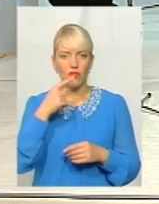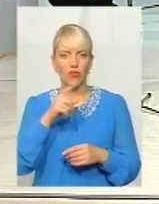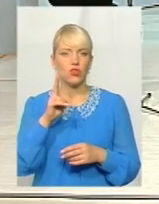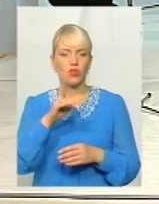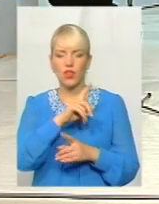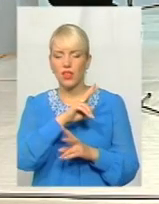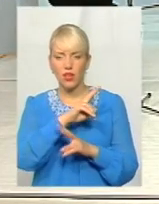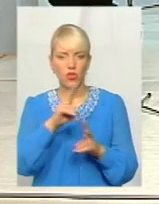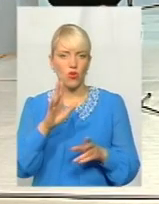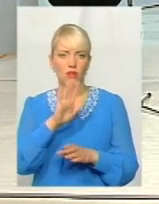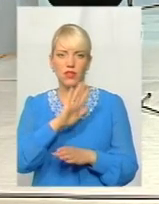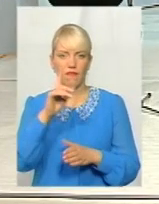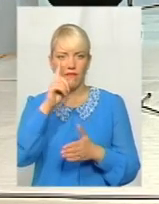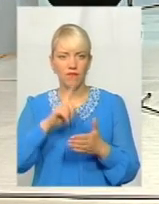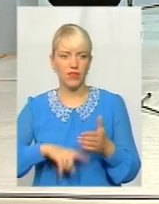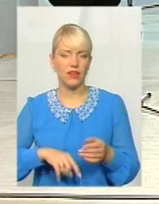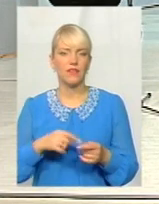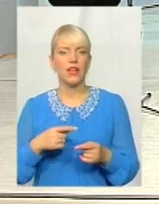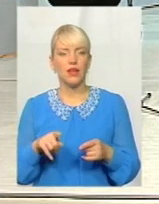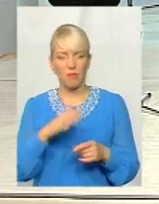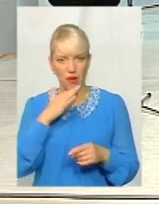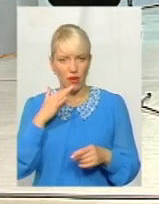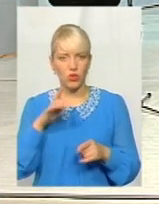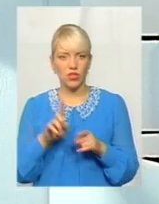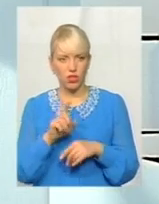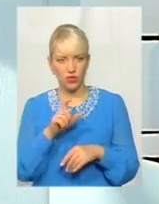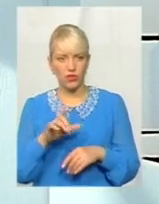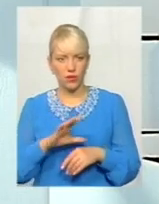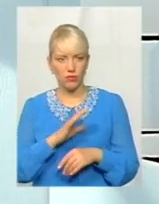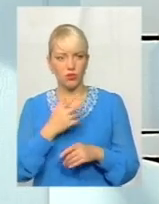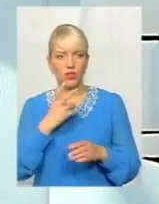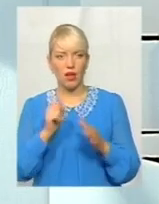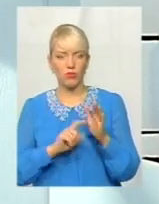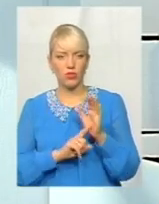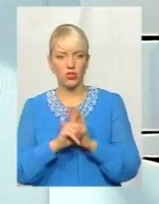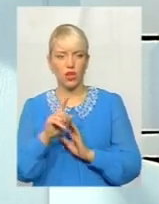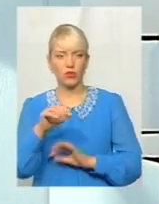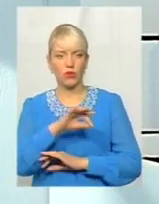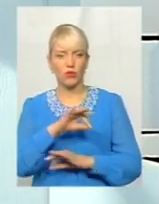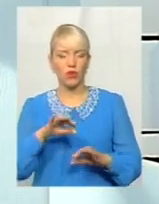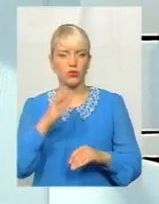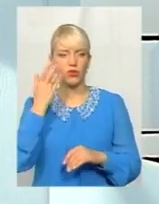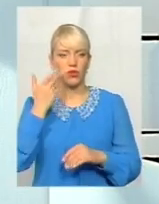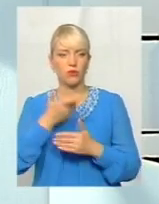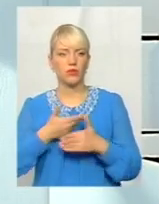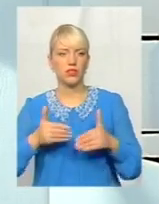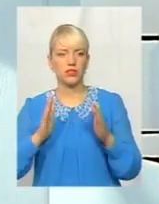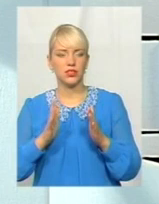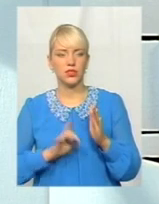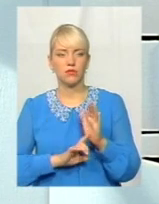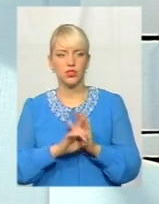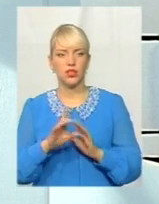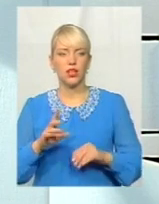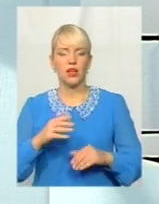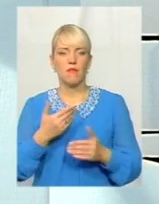не вірить і так далі. Багато було таких? На початку проєкту, коли ми тільки стартували, майже всі